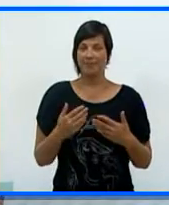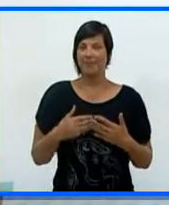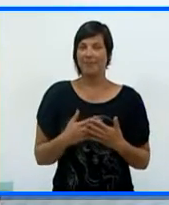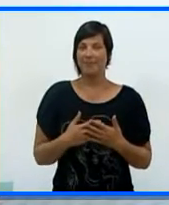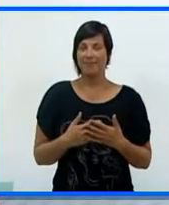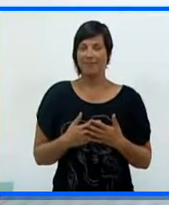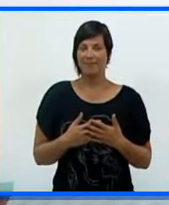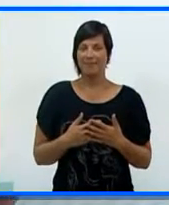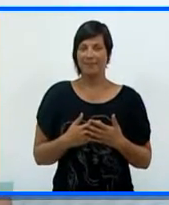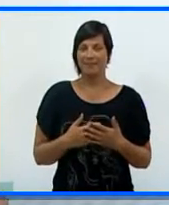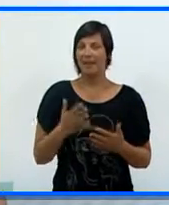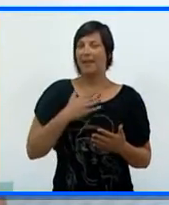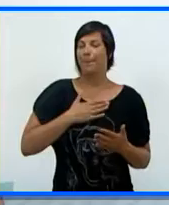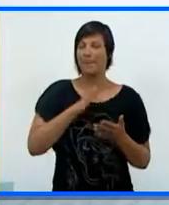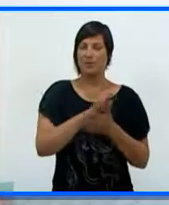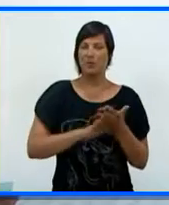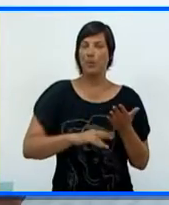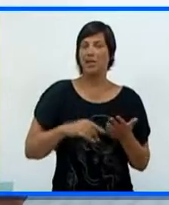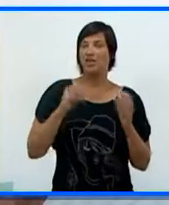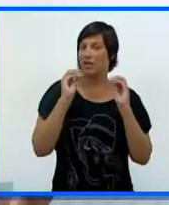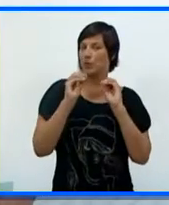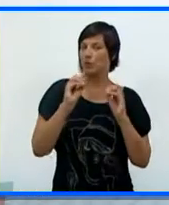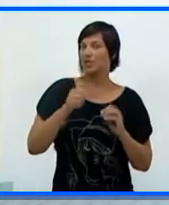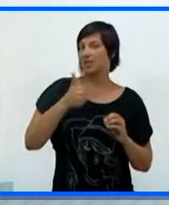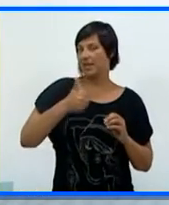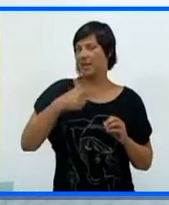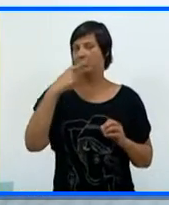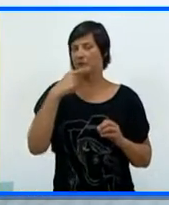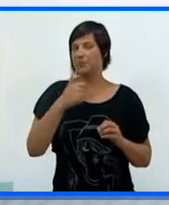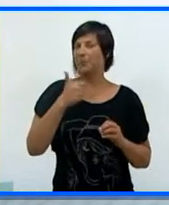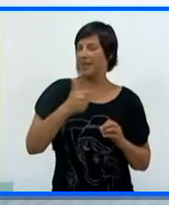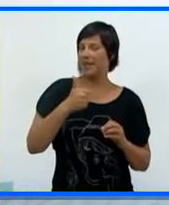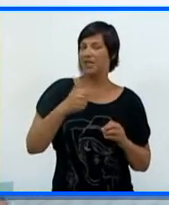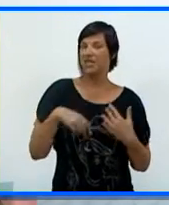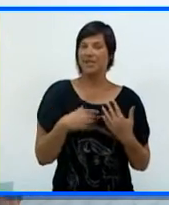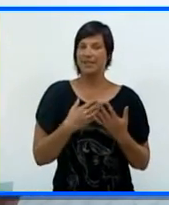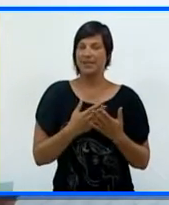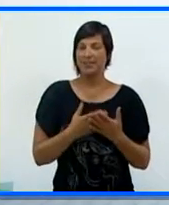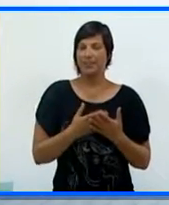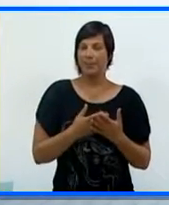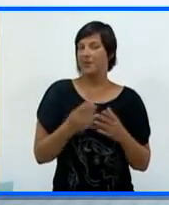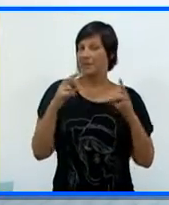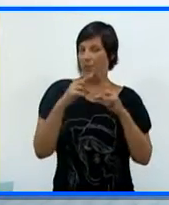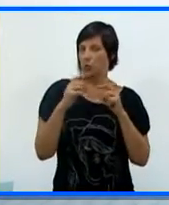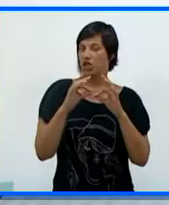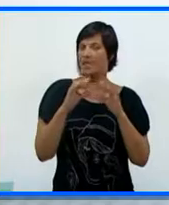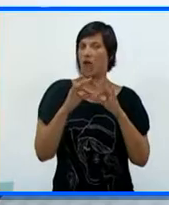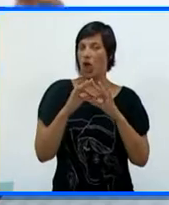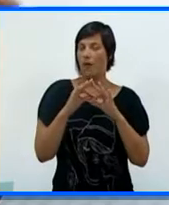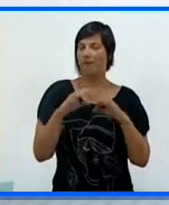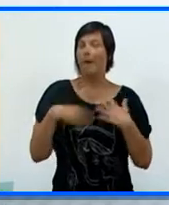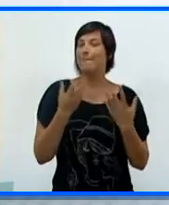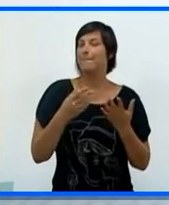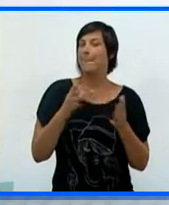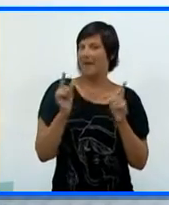Idem sluhat ručak. Mi smo počeli učiti riječ po riječ i onda prvo učiš riječi, pa ne znam, prvo se slova u biti uče, onda